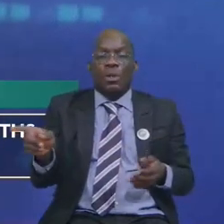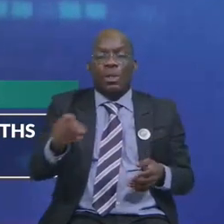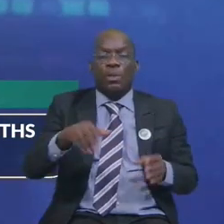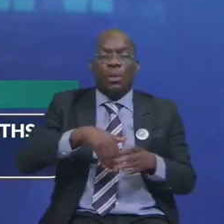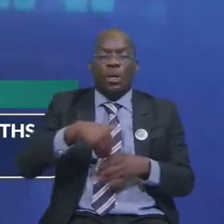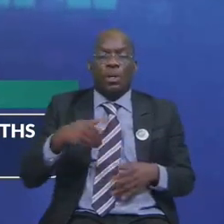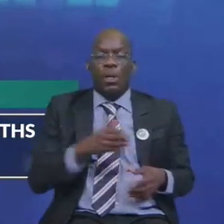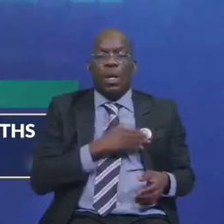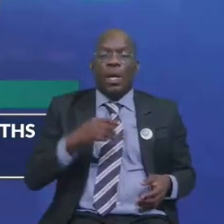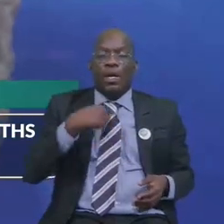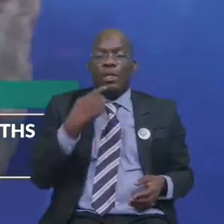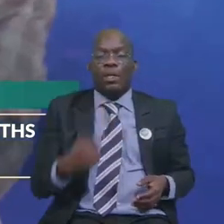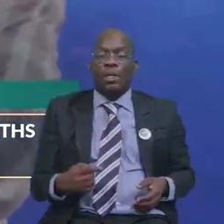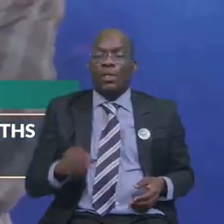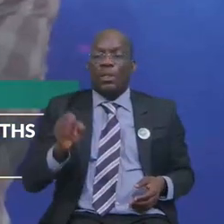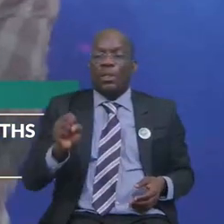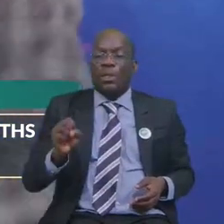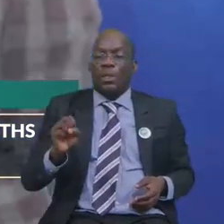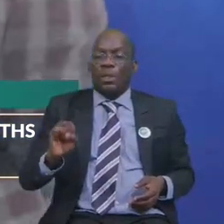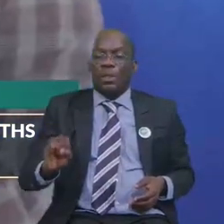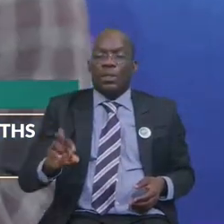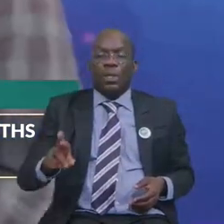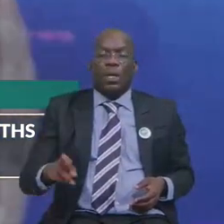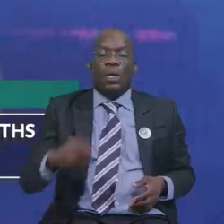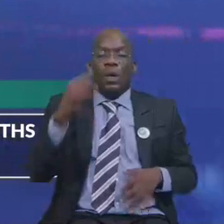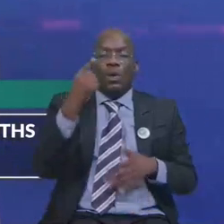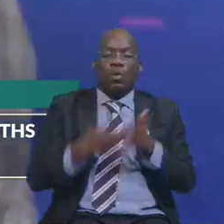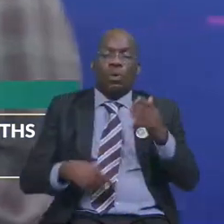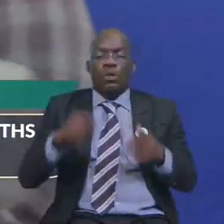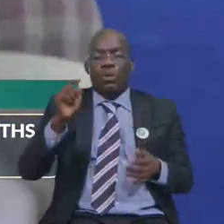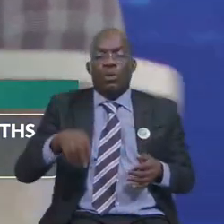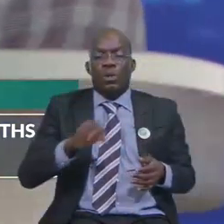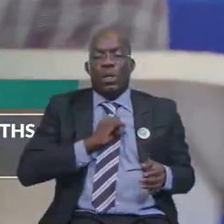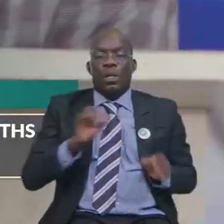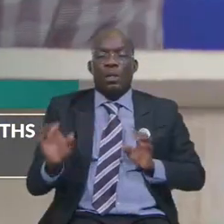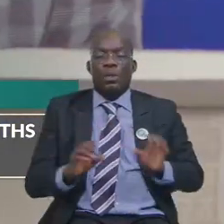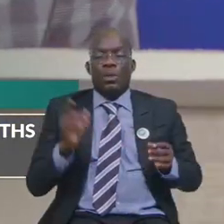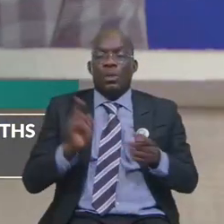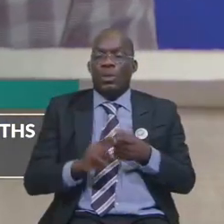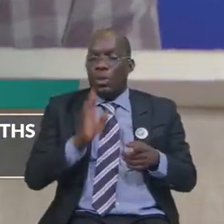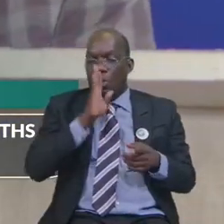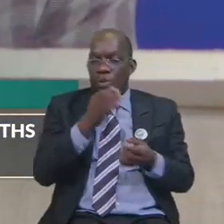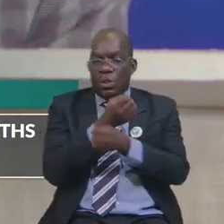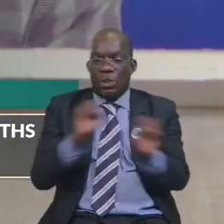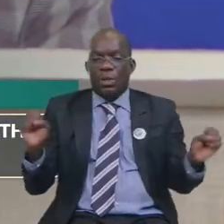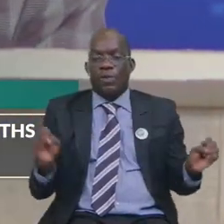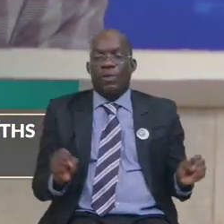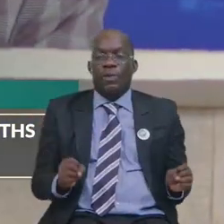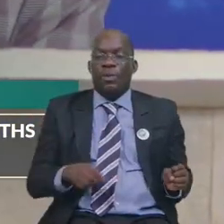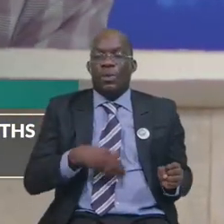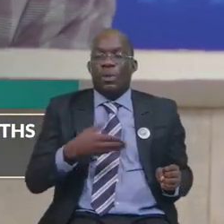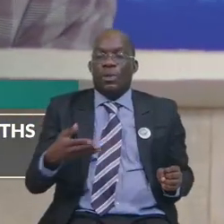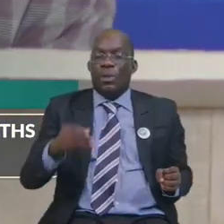du Seigneur que faut-il que je fasse pour être sauvé il y a un